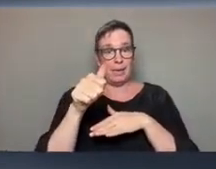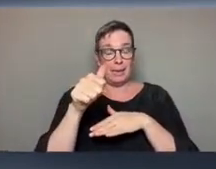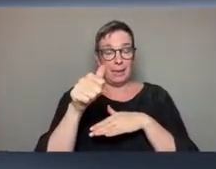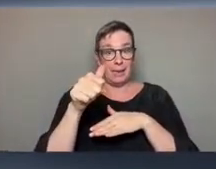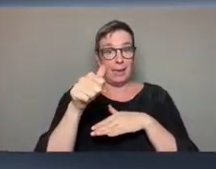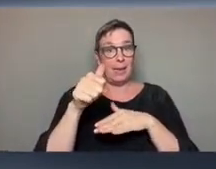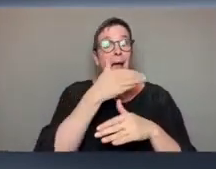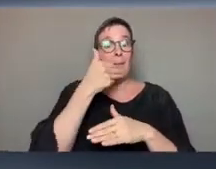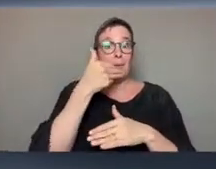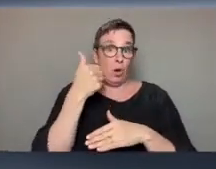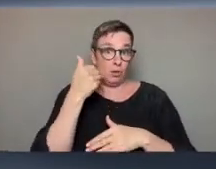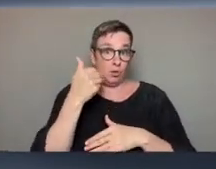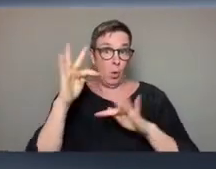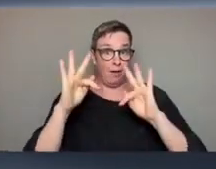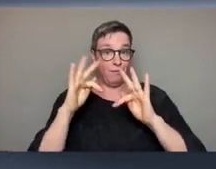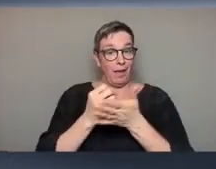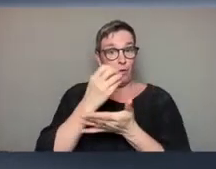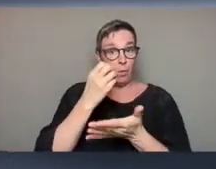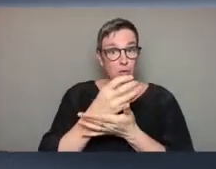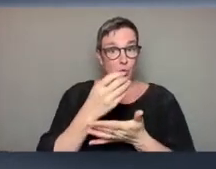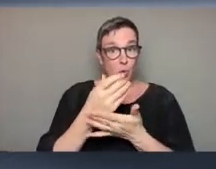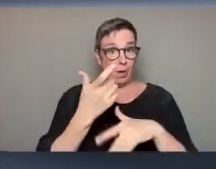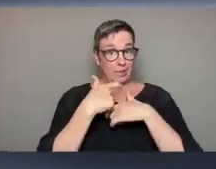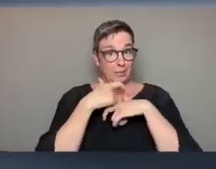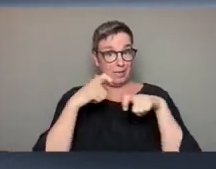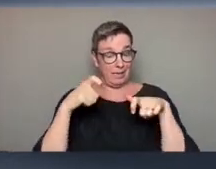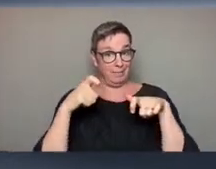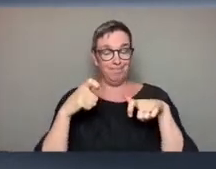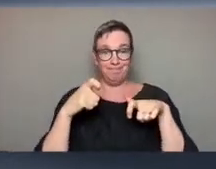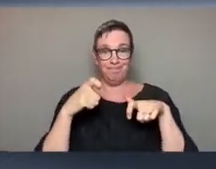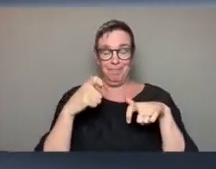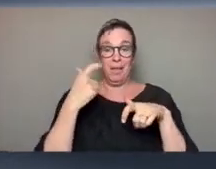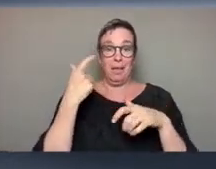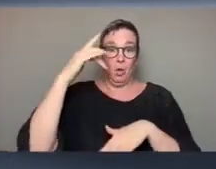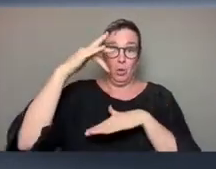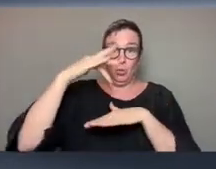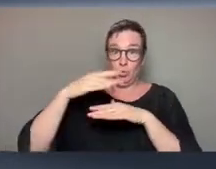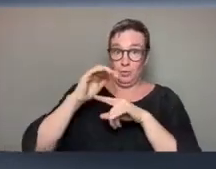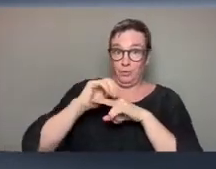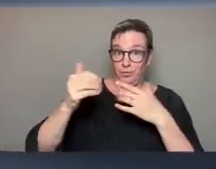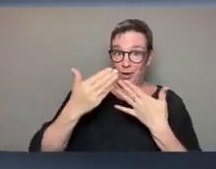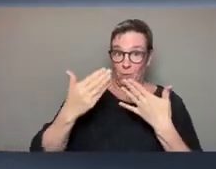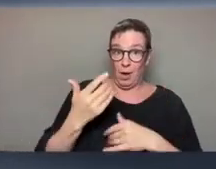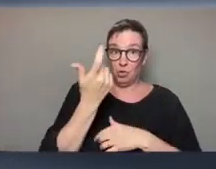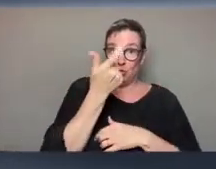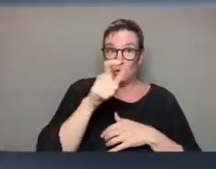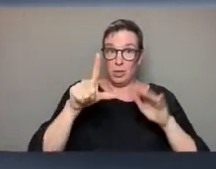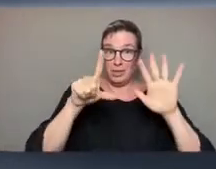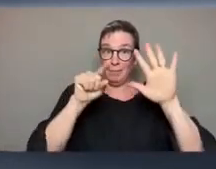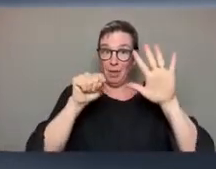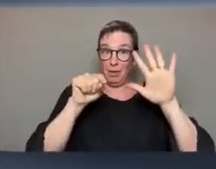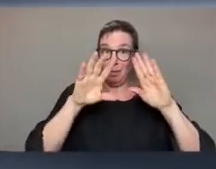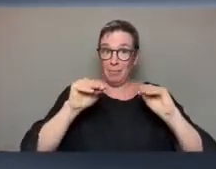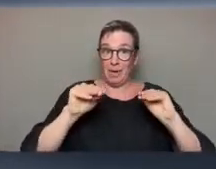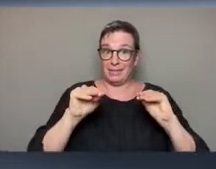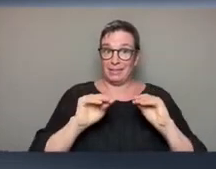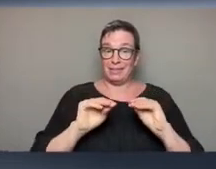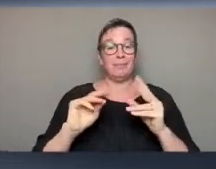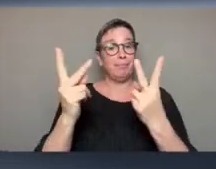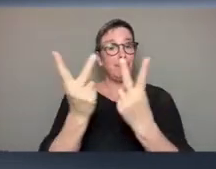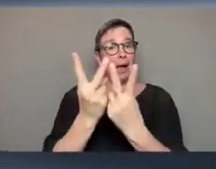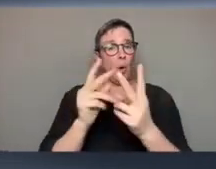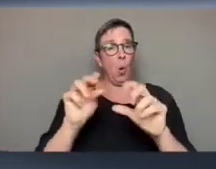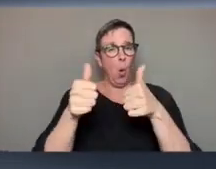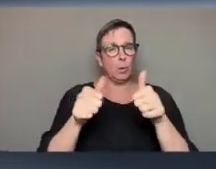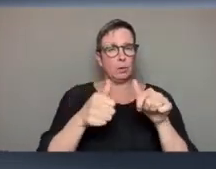formation, c'est que l'accessibilité de 270 points d'intérêt dans 11 parcs différents a